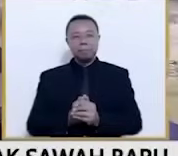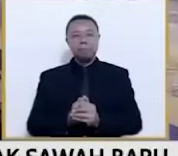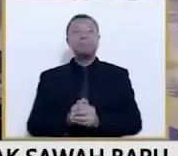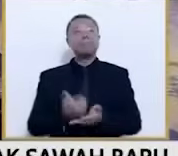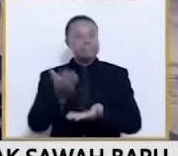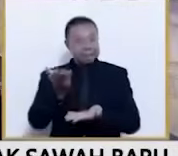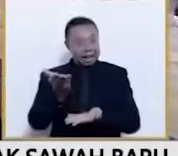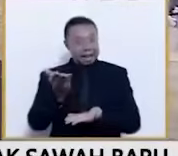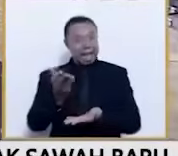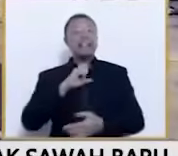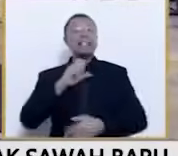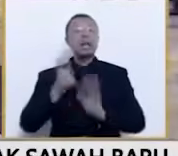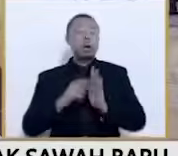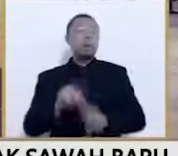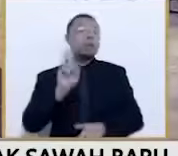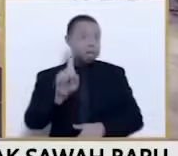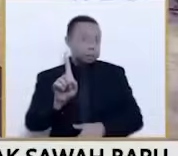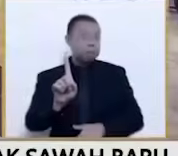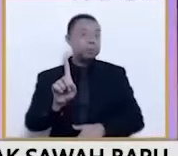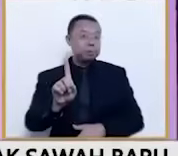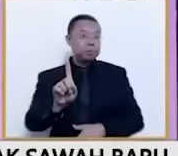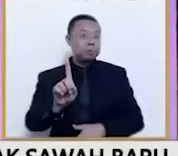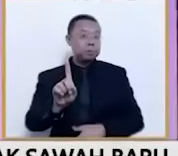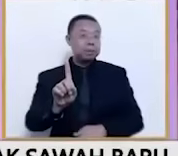Baik, kepada paslon 1,